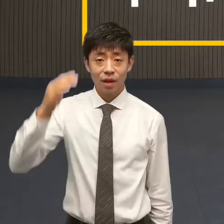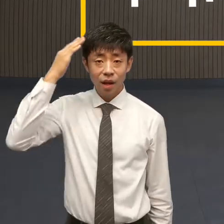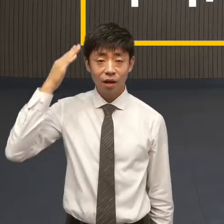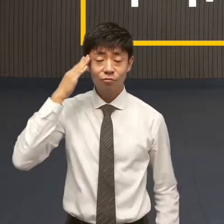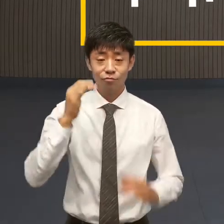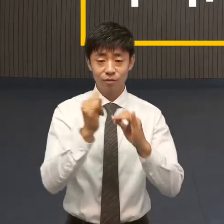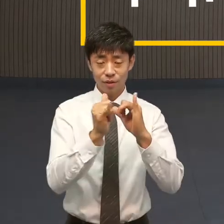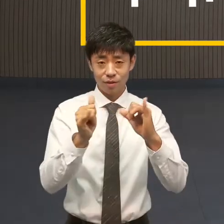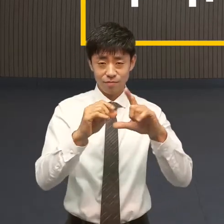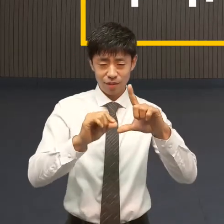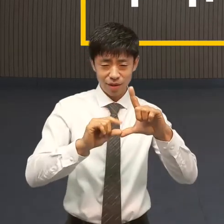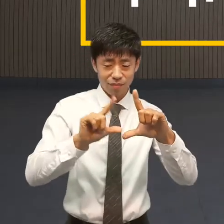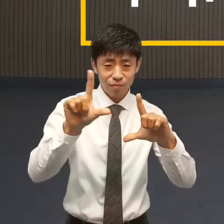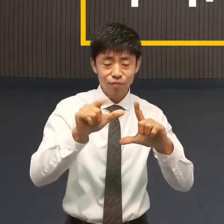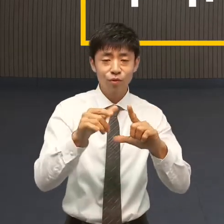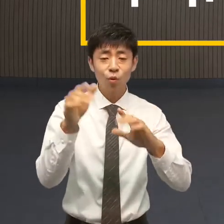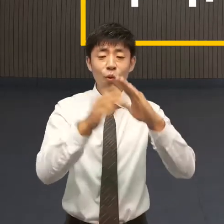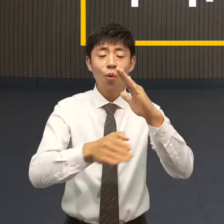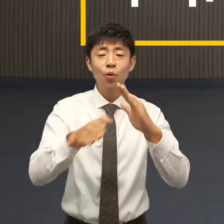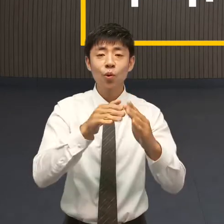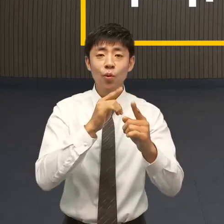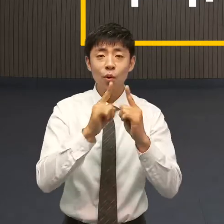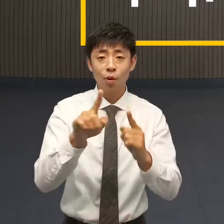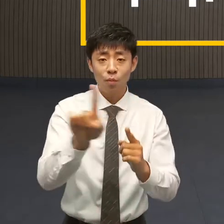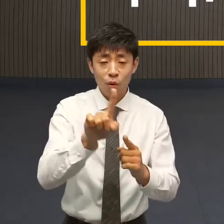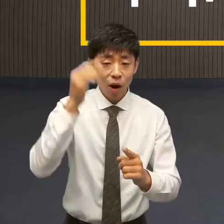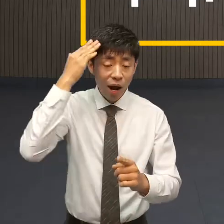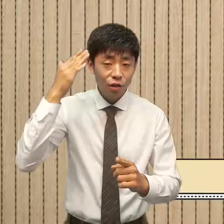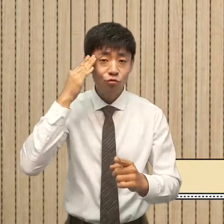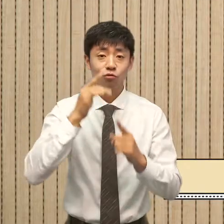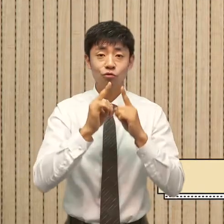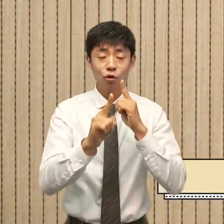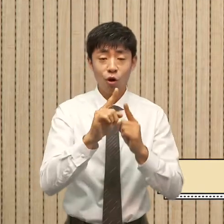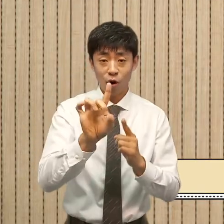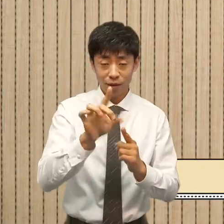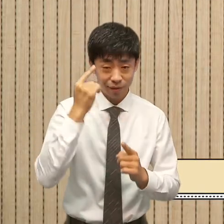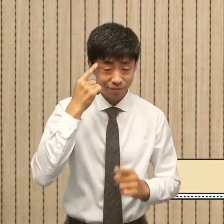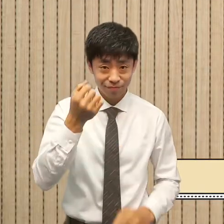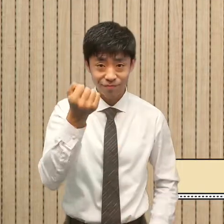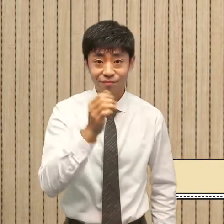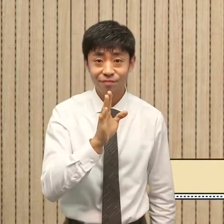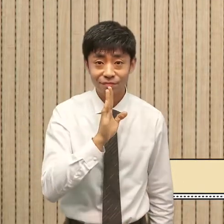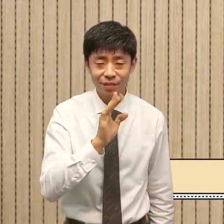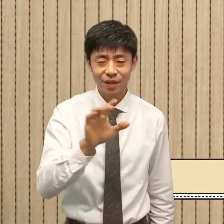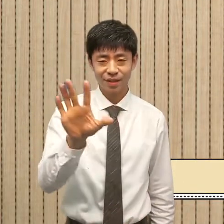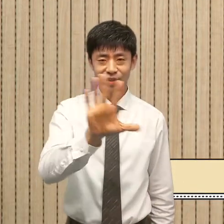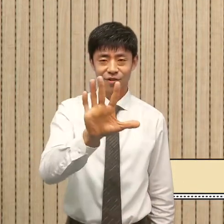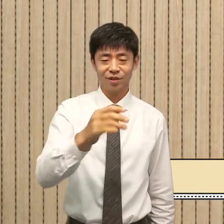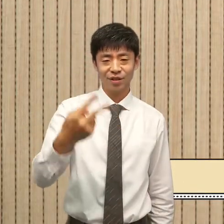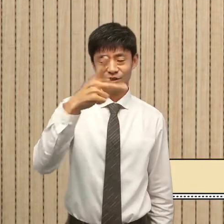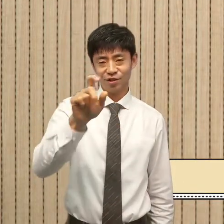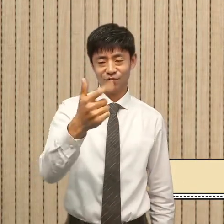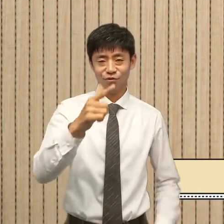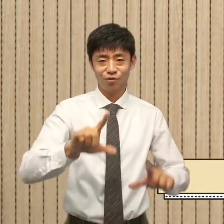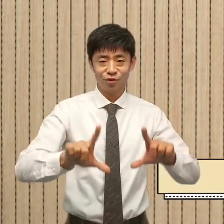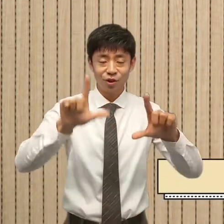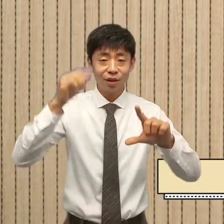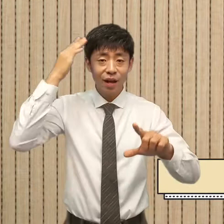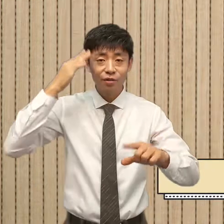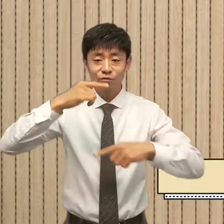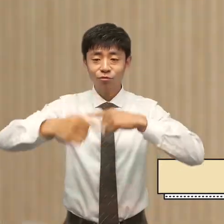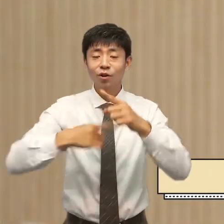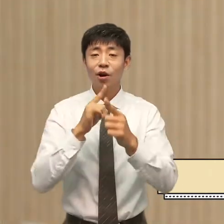한국 사람들이 한국의 공용어가 한국어로만 알고 있는데요. 2016년도에 한국 수화언어법이